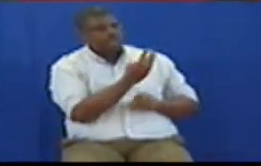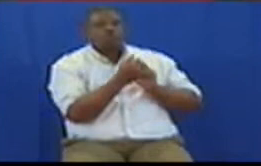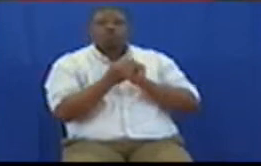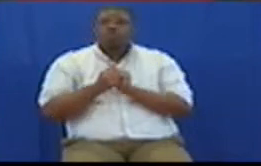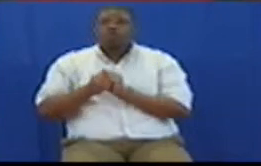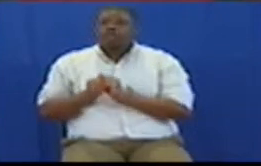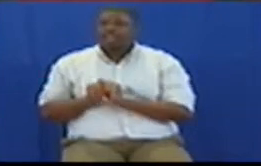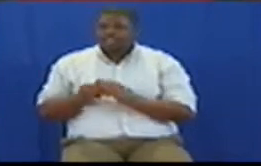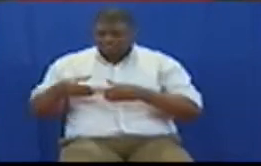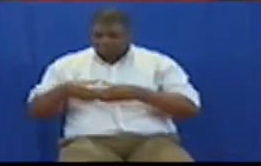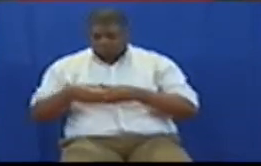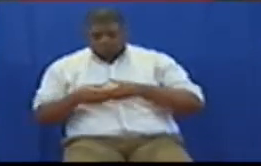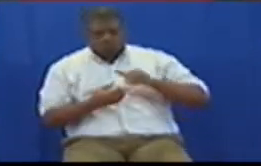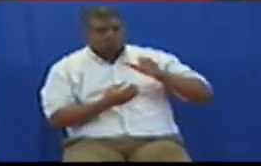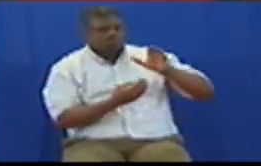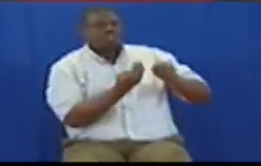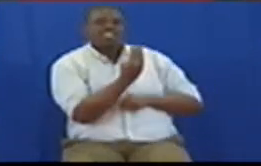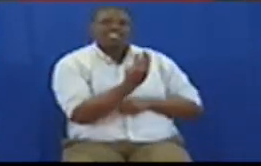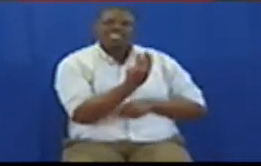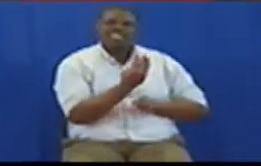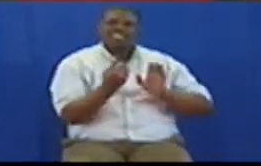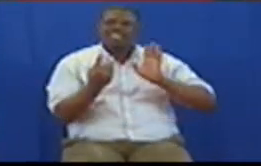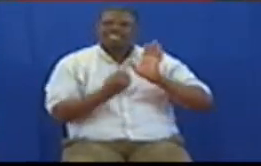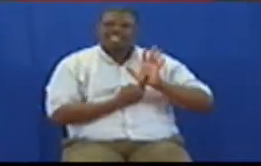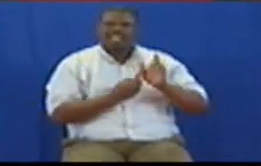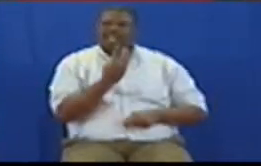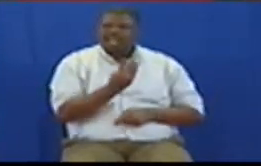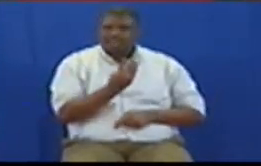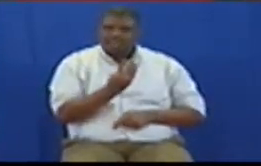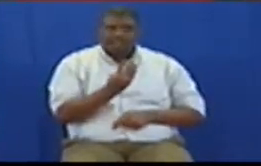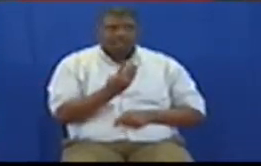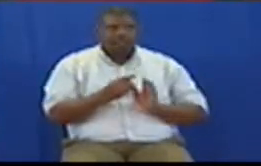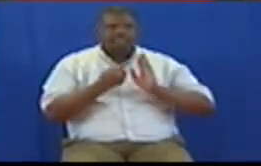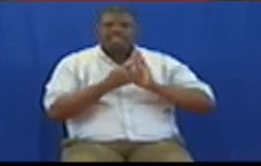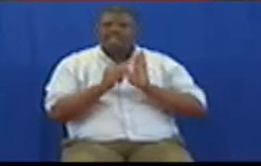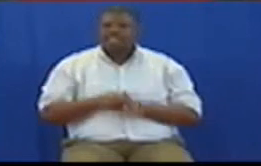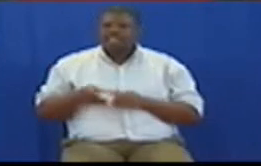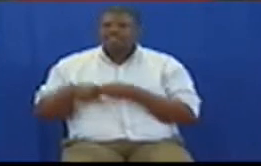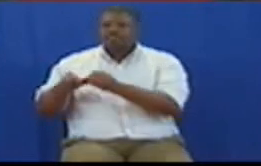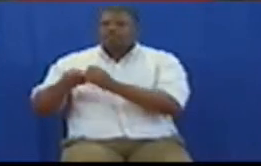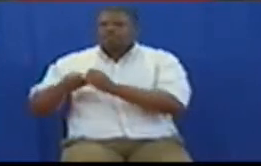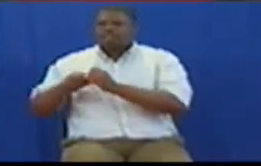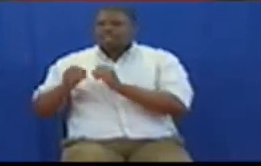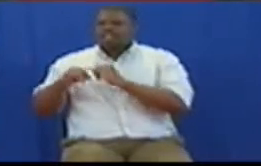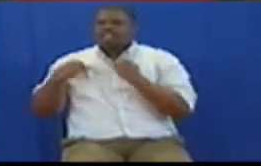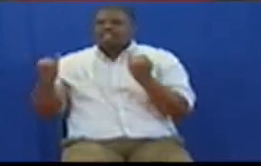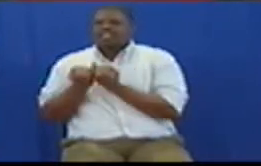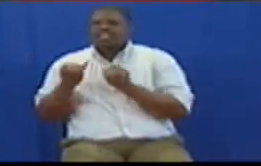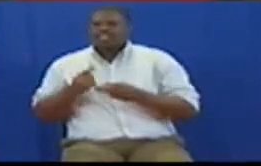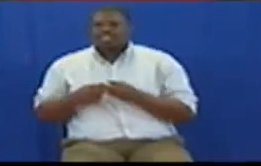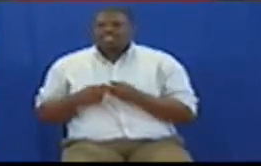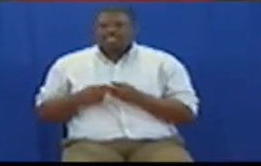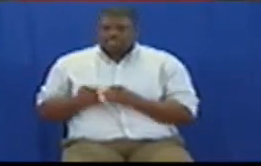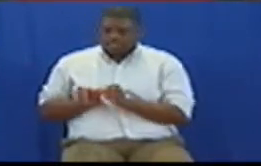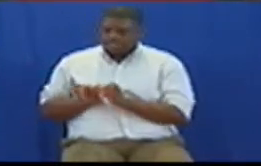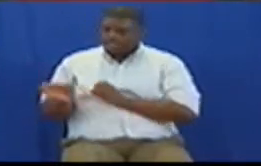kifungu kidogo cha pili kimetoa masharti ya kwamba taasisi au tuseme mashirika ya umma